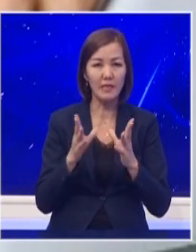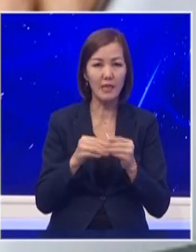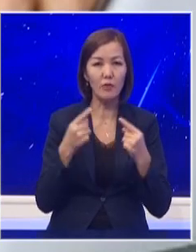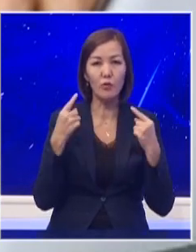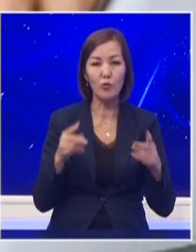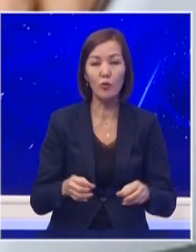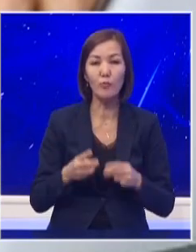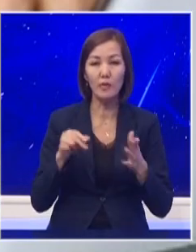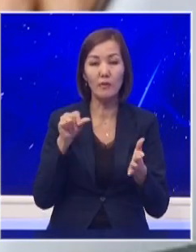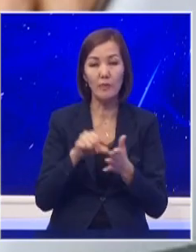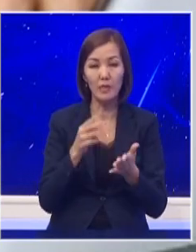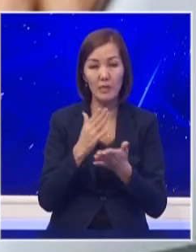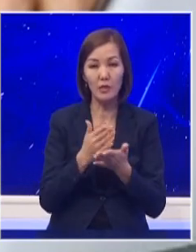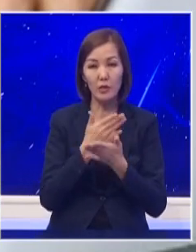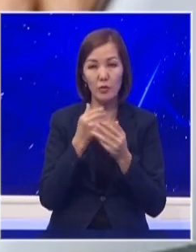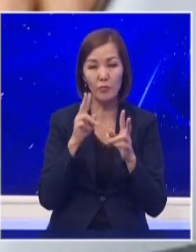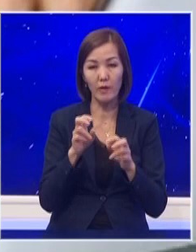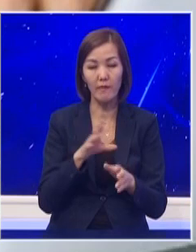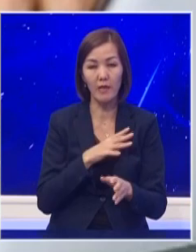подозреваемые к другим преступлениям